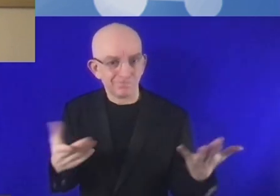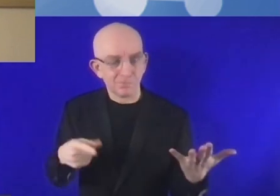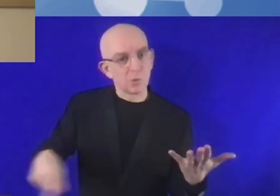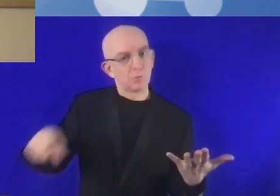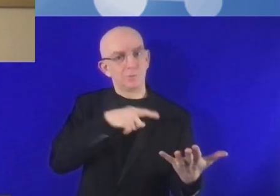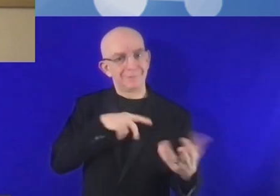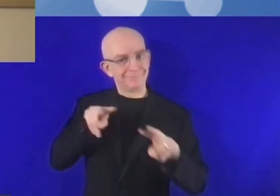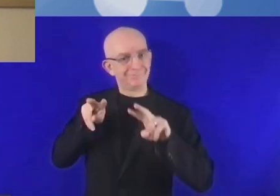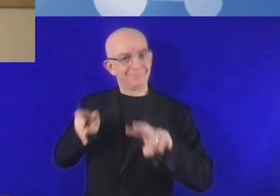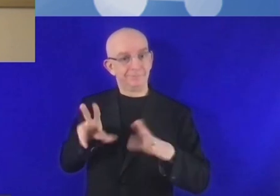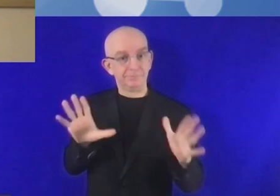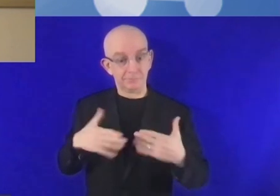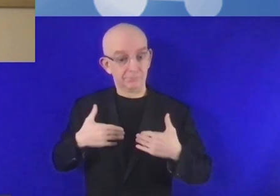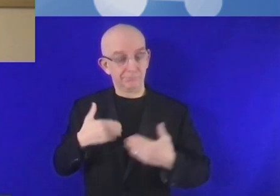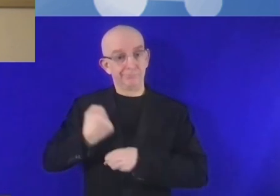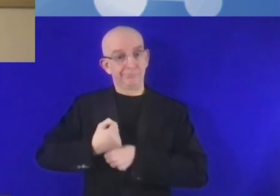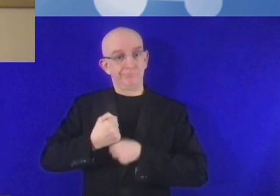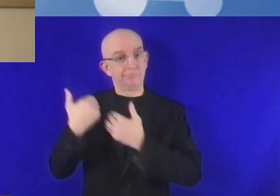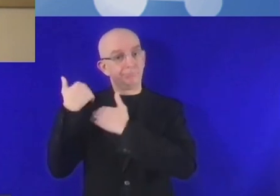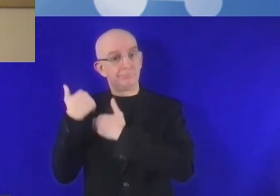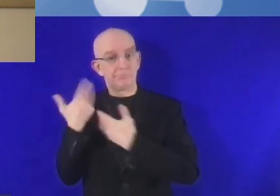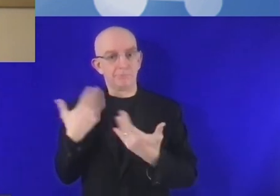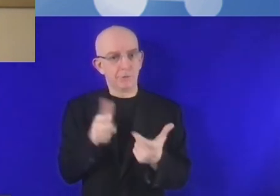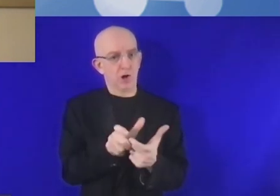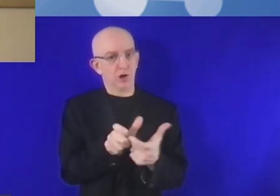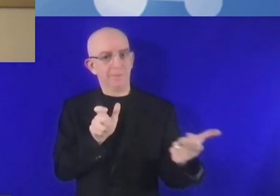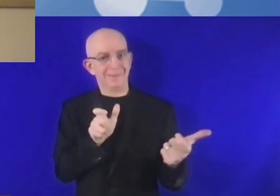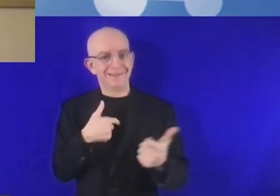naszych rynkach, na tych rynkach, na których jesteśmy obecni.